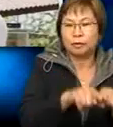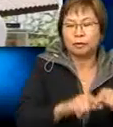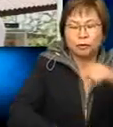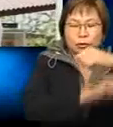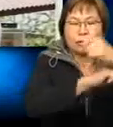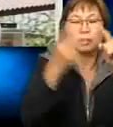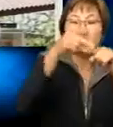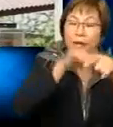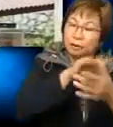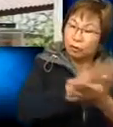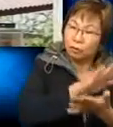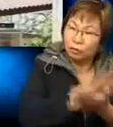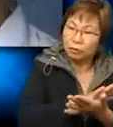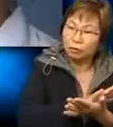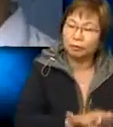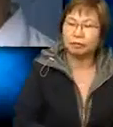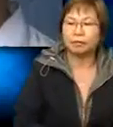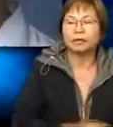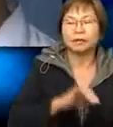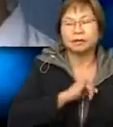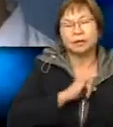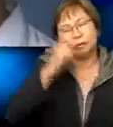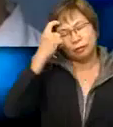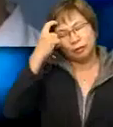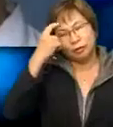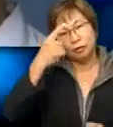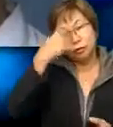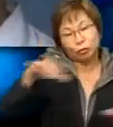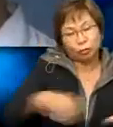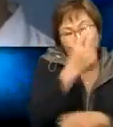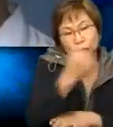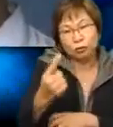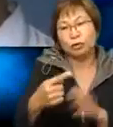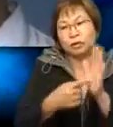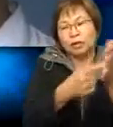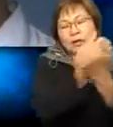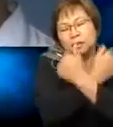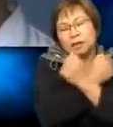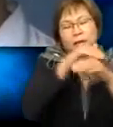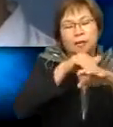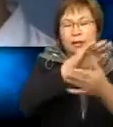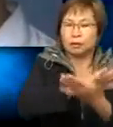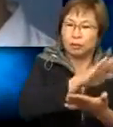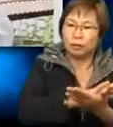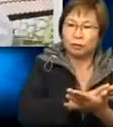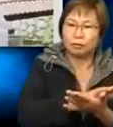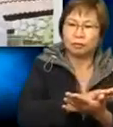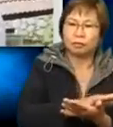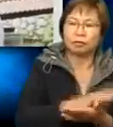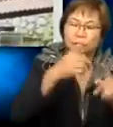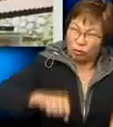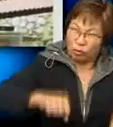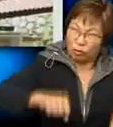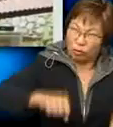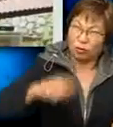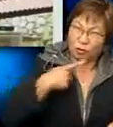sebagai sumbangan kita kepada sekolah. Yalah kan, saya pun terfikir untuk buat sesuatu sebagai tanda sayang pada sekolah.